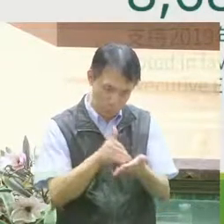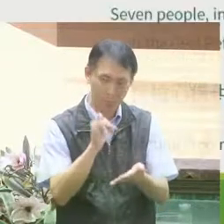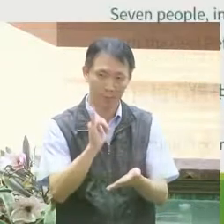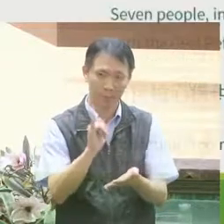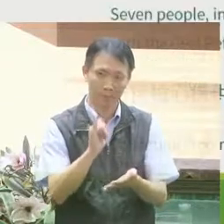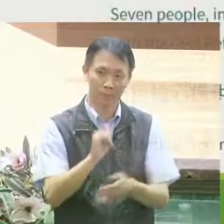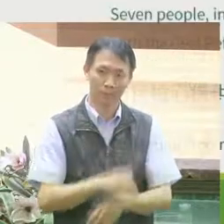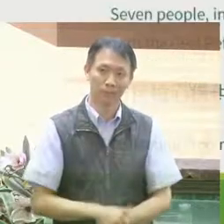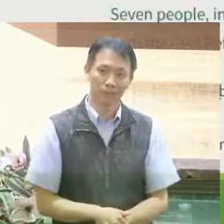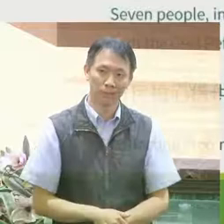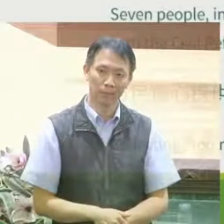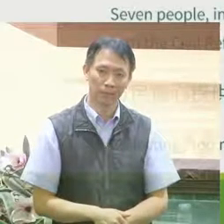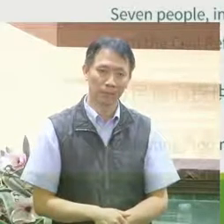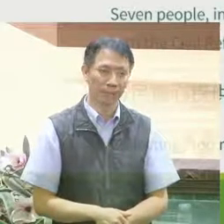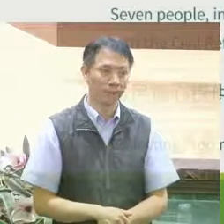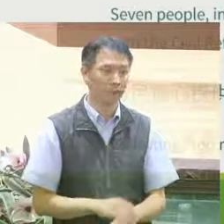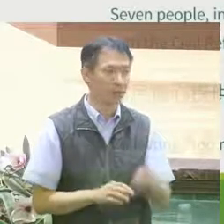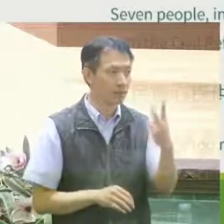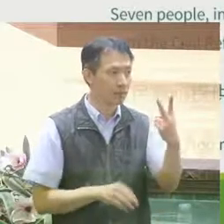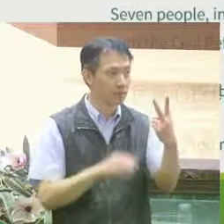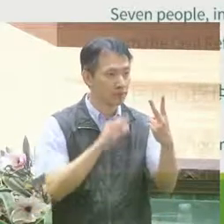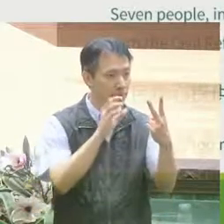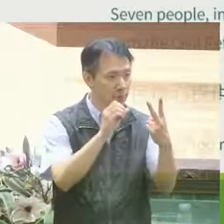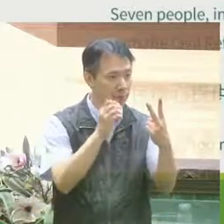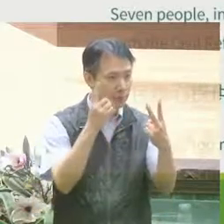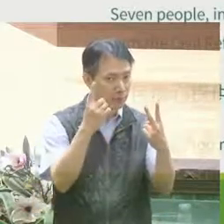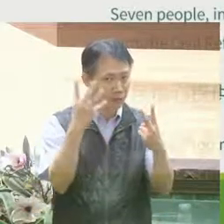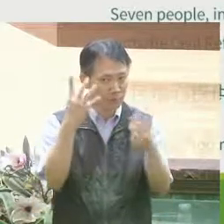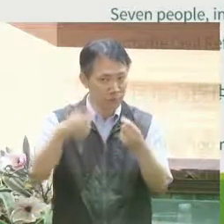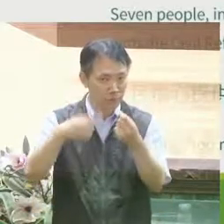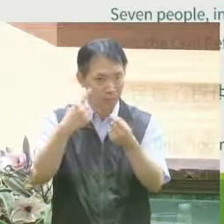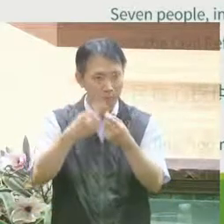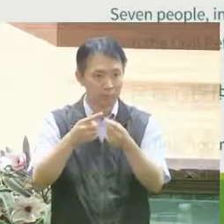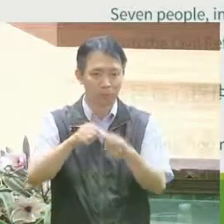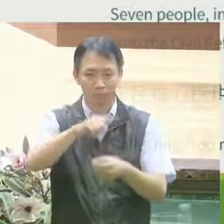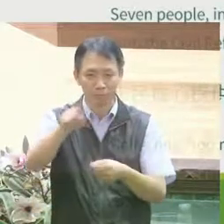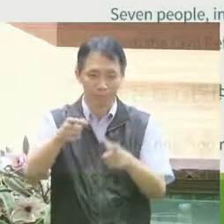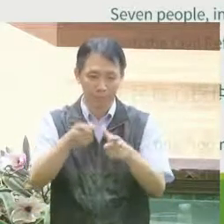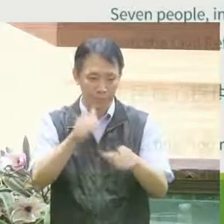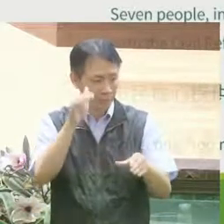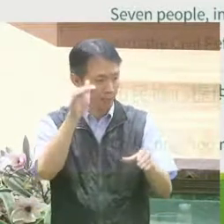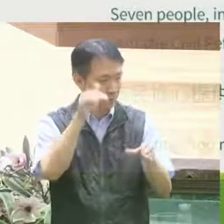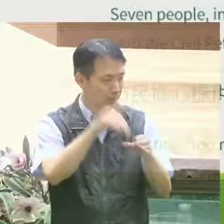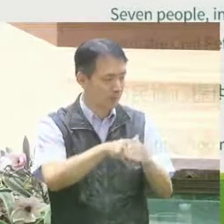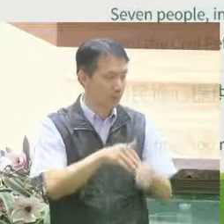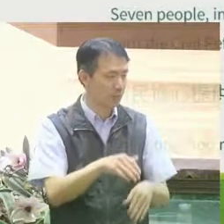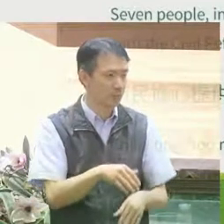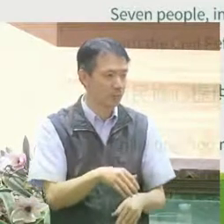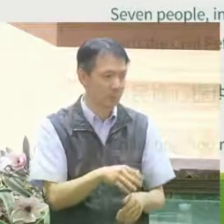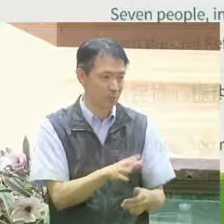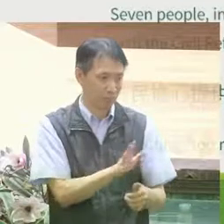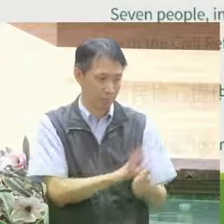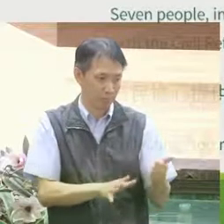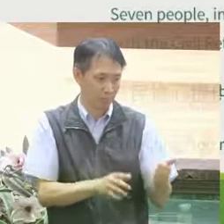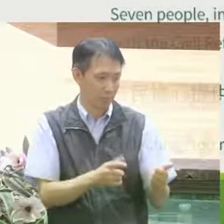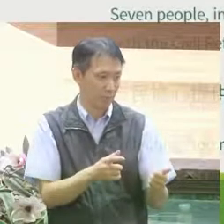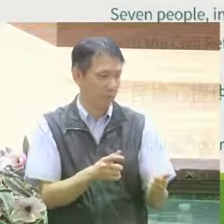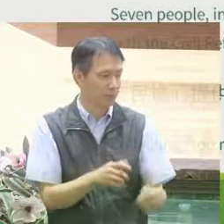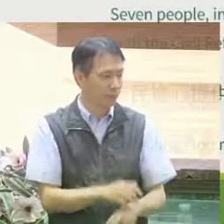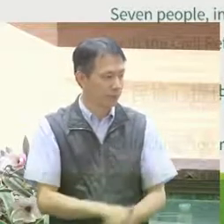绩。但2014年的民间公投遭受到的打压的力度不